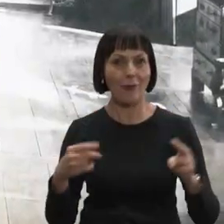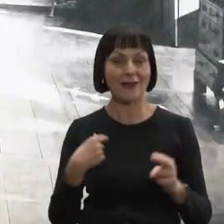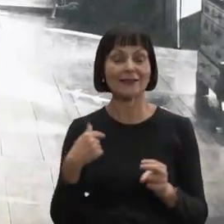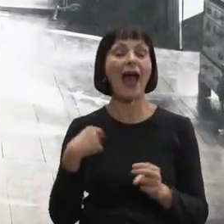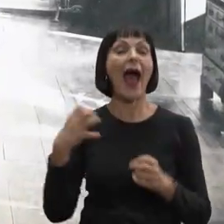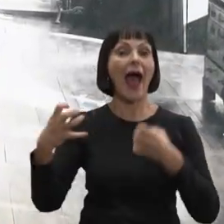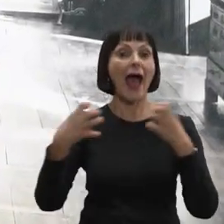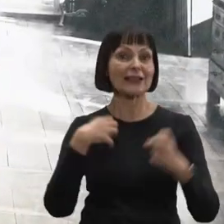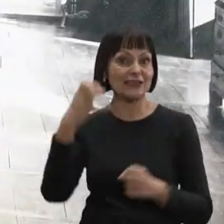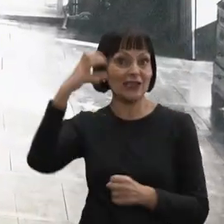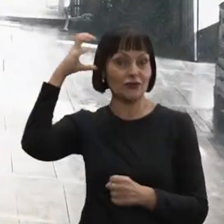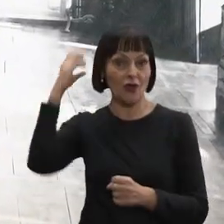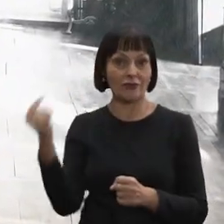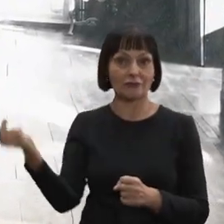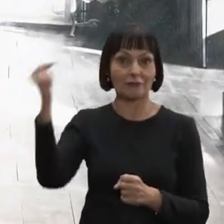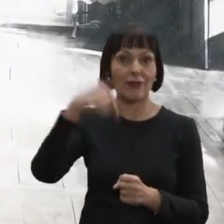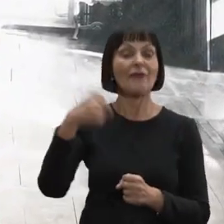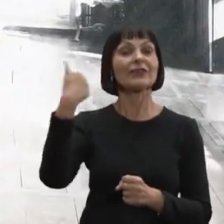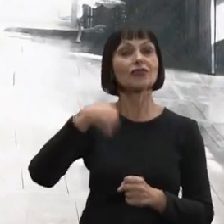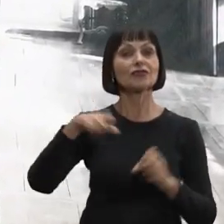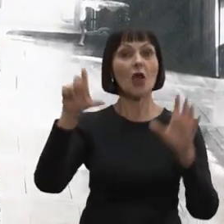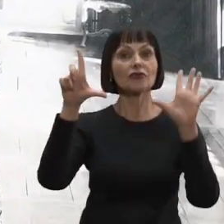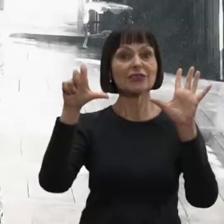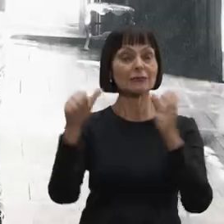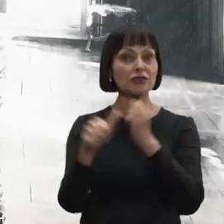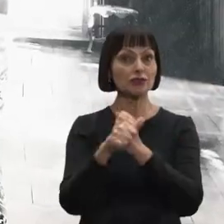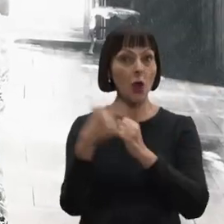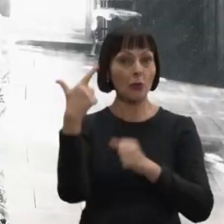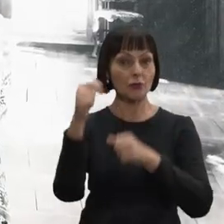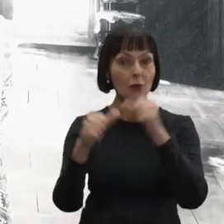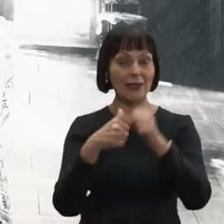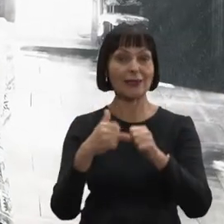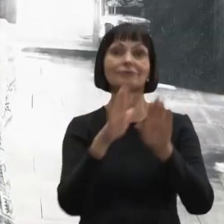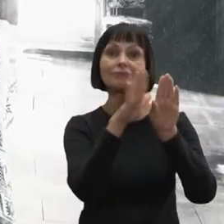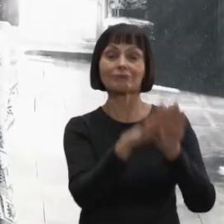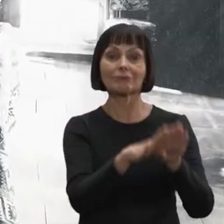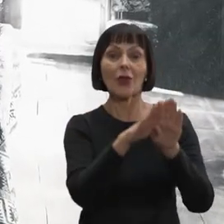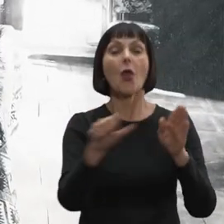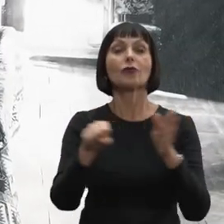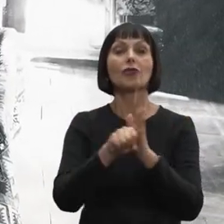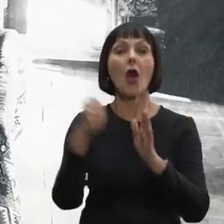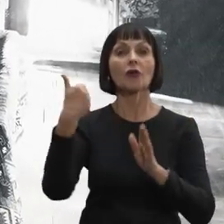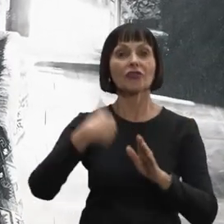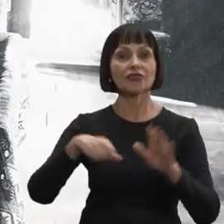Czechowicz przybył do Podhorzec w 1762 roku i z przerwami przebywał tam do